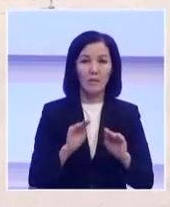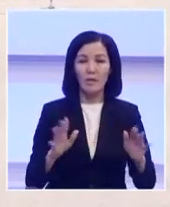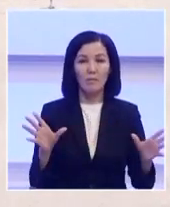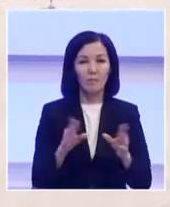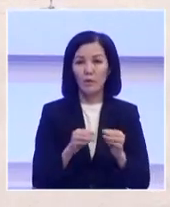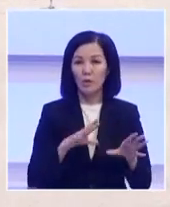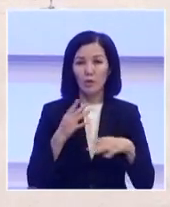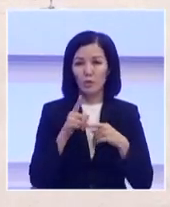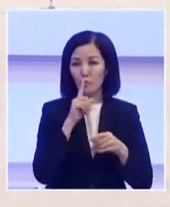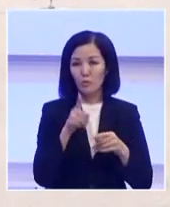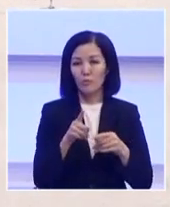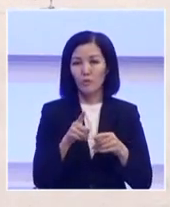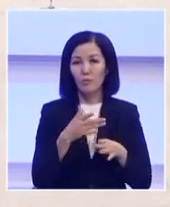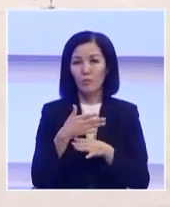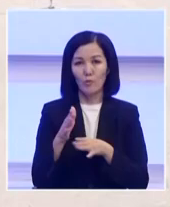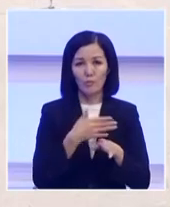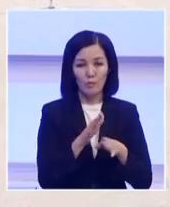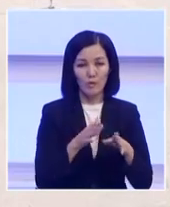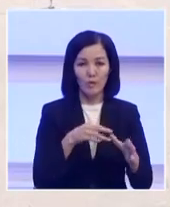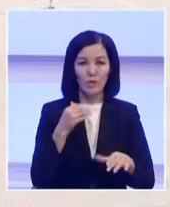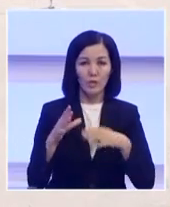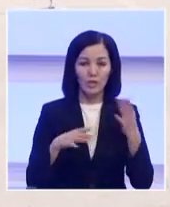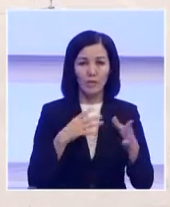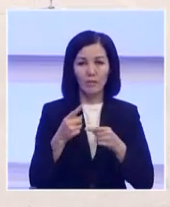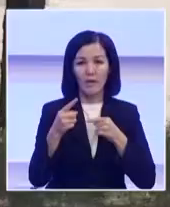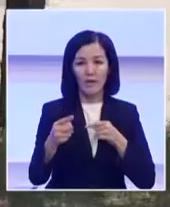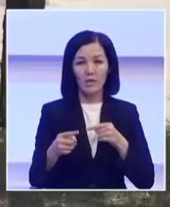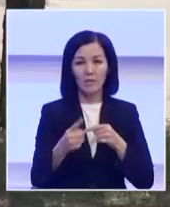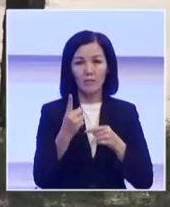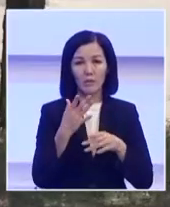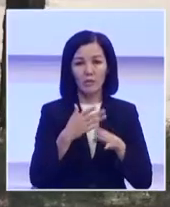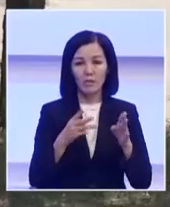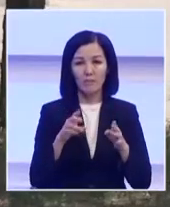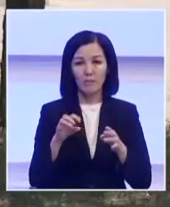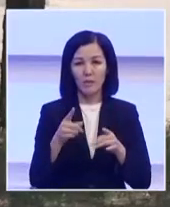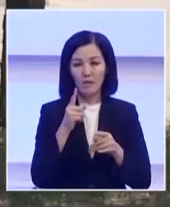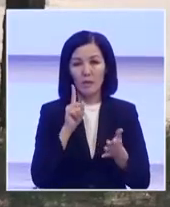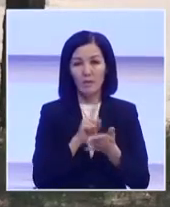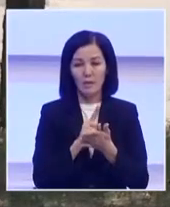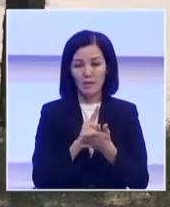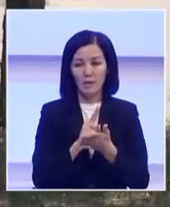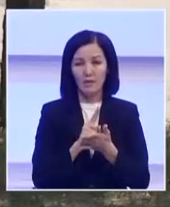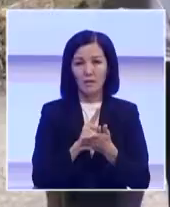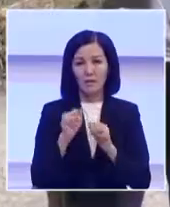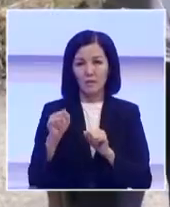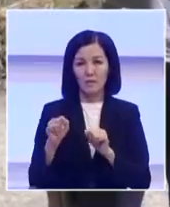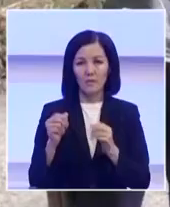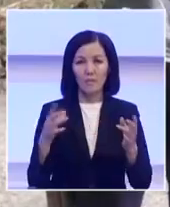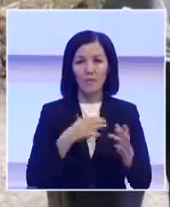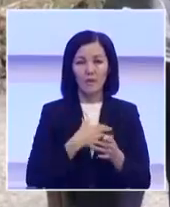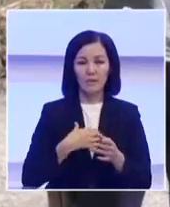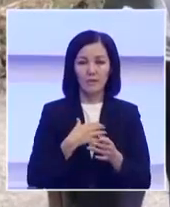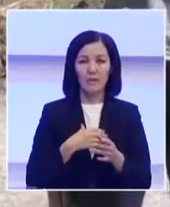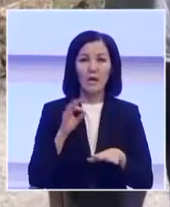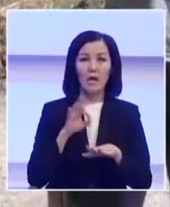жаттықпаймыз. Олар бөлек уақытта жаттығады, біз бөлек уақытта жаттығамыз. Енді арақашықтық бізде 1-1,5 метр сақтаймыз. Қауіпсіздік шарасын сақтаймыз. Жерлестеріміз